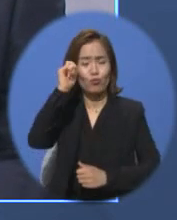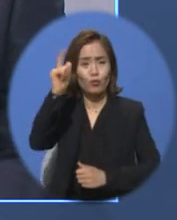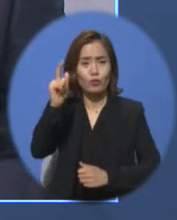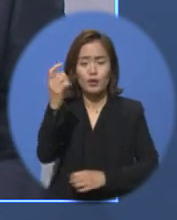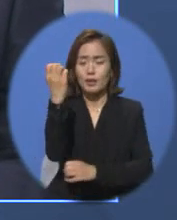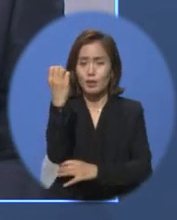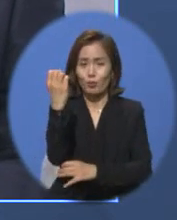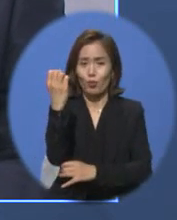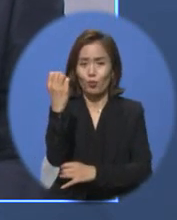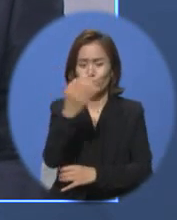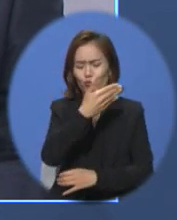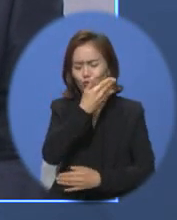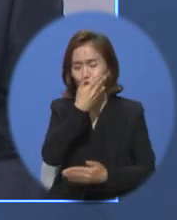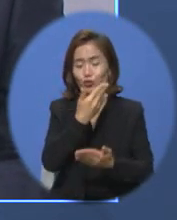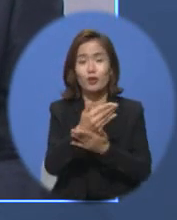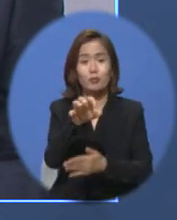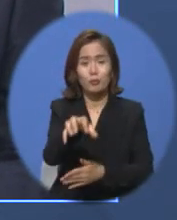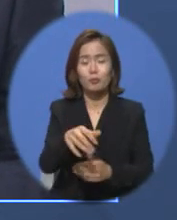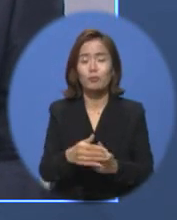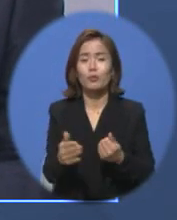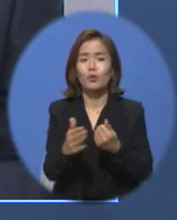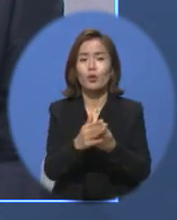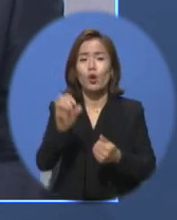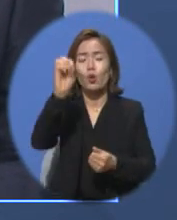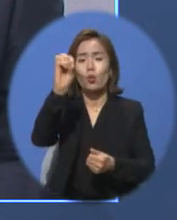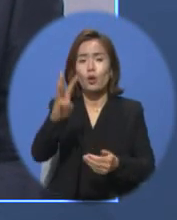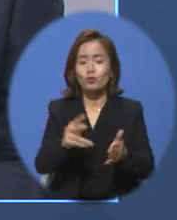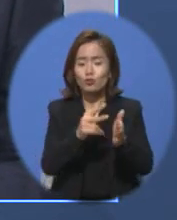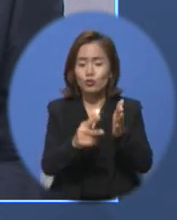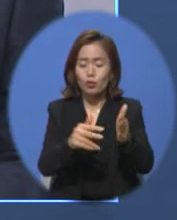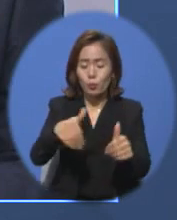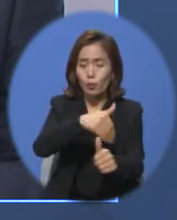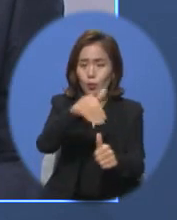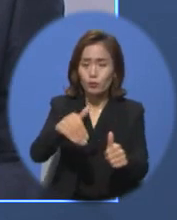관광자원으로서큰잠재력을가지고있습니다. 그렇다면